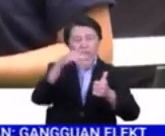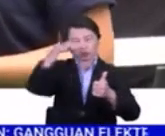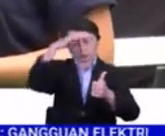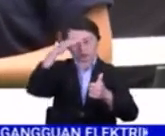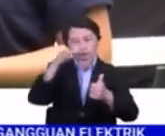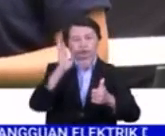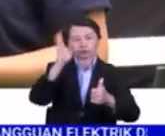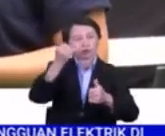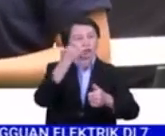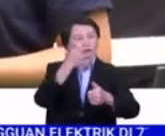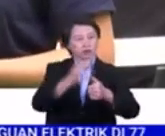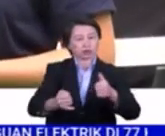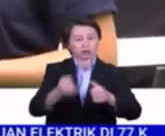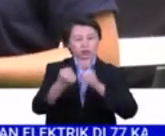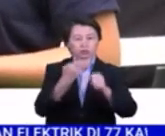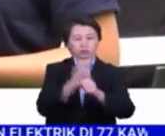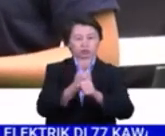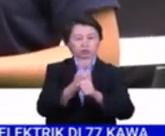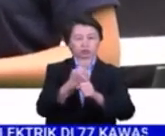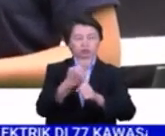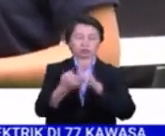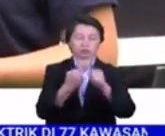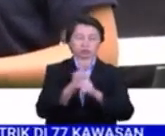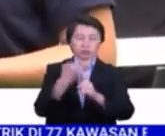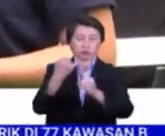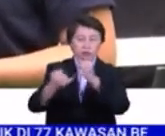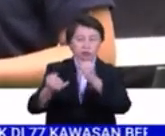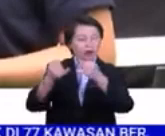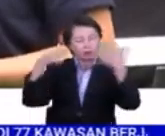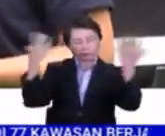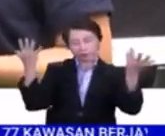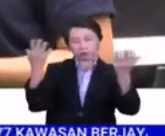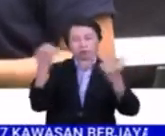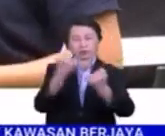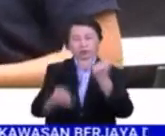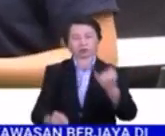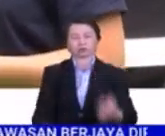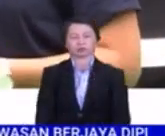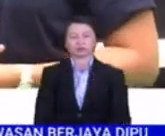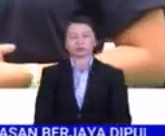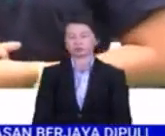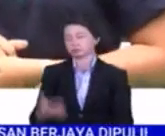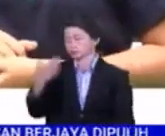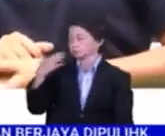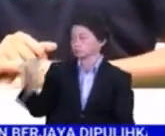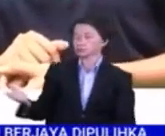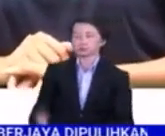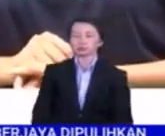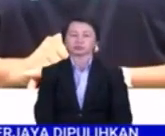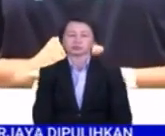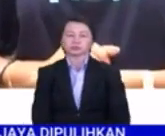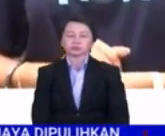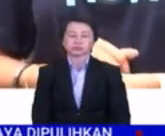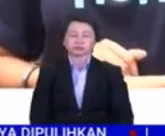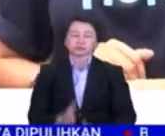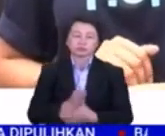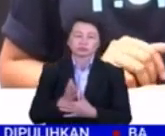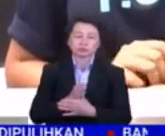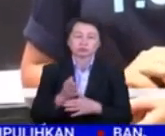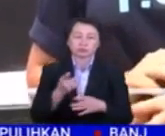akan berakhir pada hujung tahun ini. Baik, terima kasih banyak Puan. Terima kasih. Baik, sekian dahulu perkongsian dari